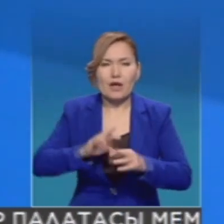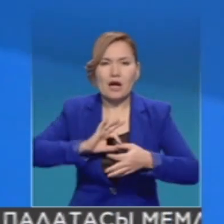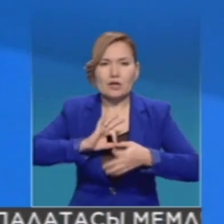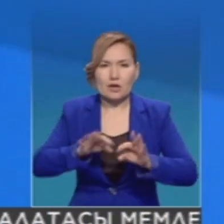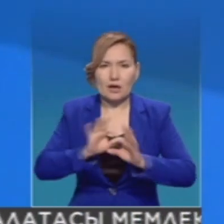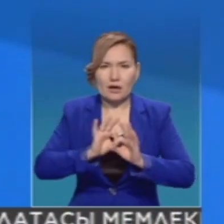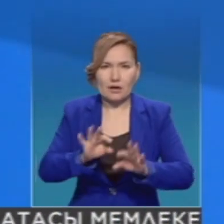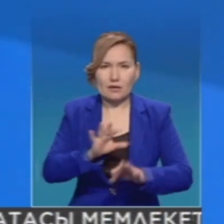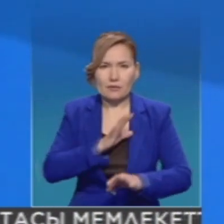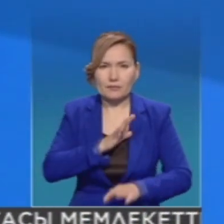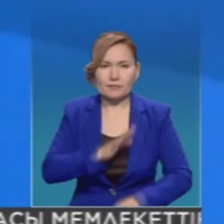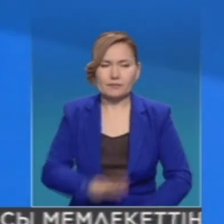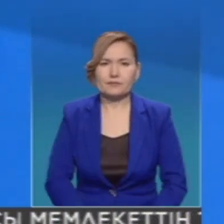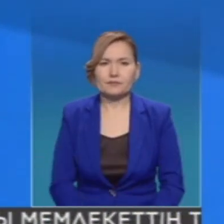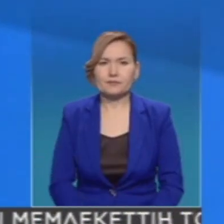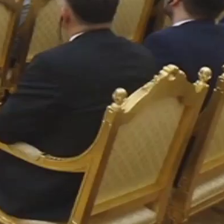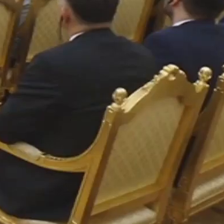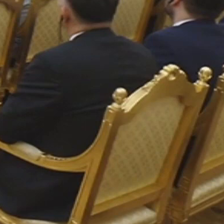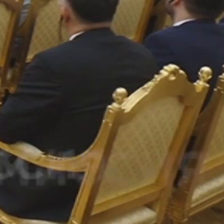бір еске салды.